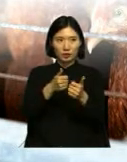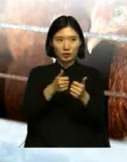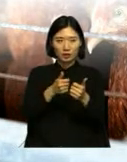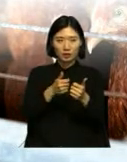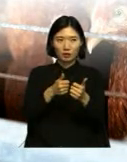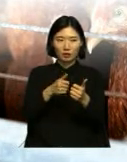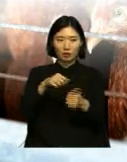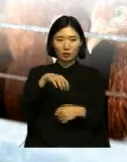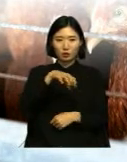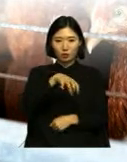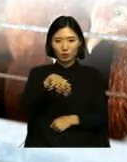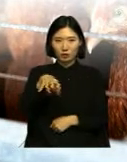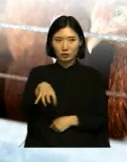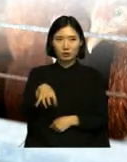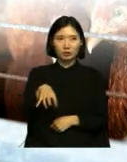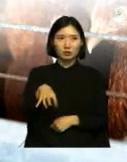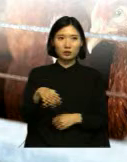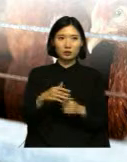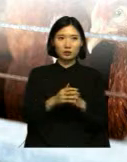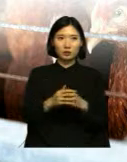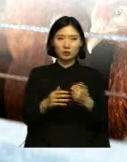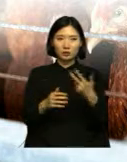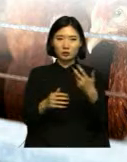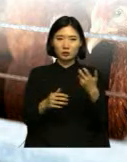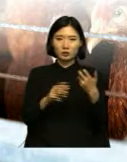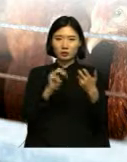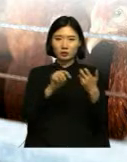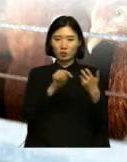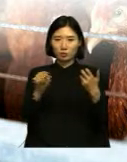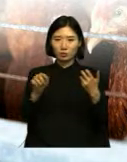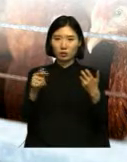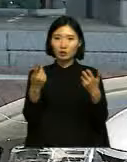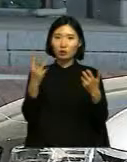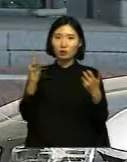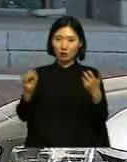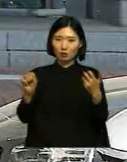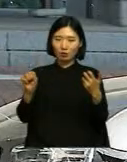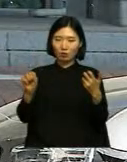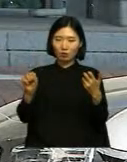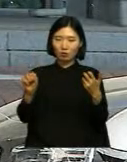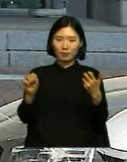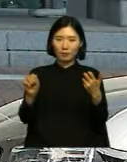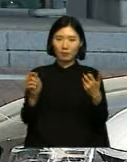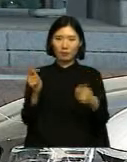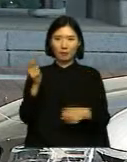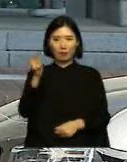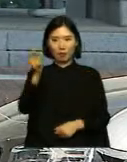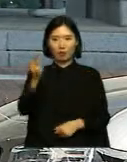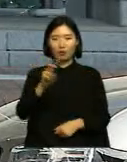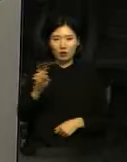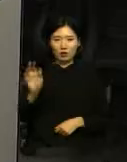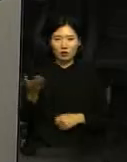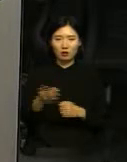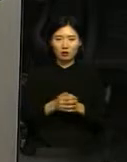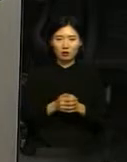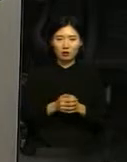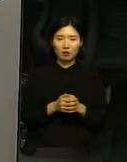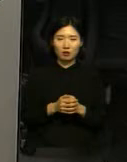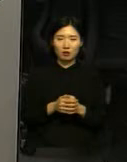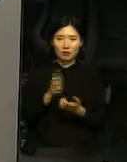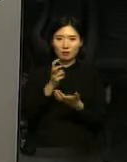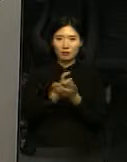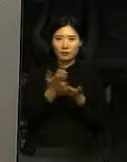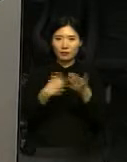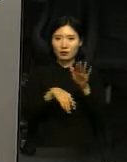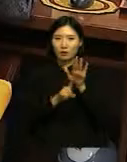지역에서 70m에서 1km 이상 떨어져야 합니다. 지난 4월 6일부터 같은 달 29일까지 입법